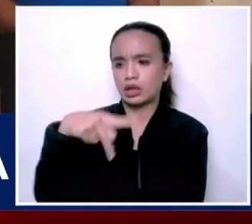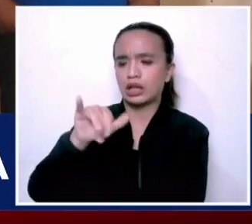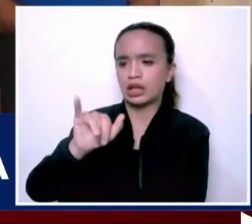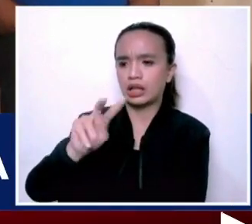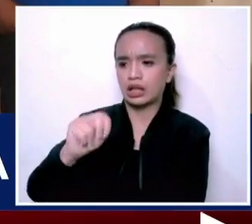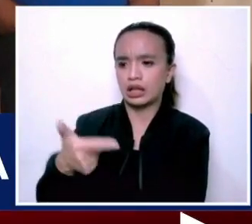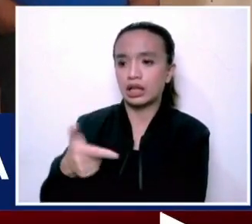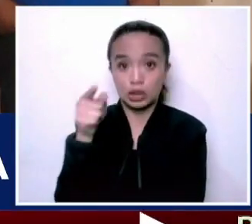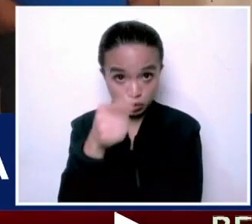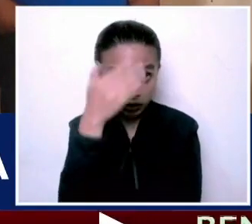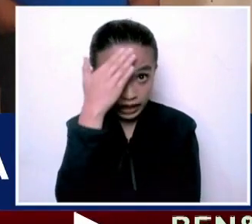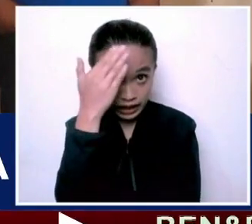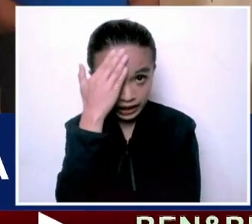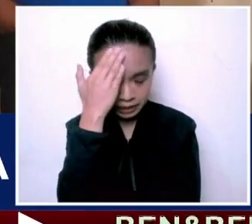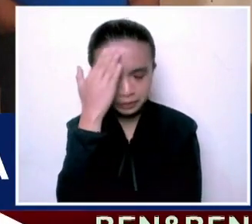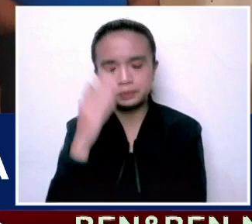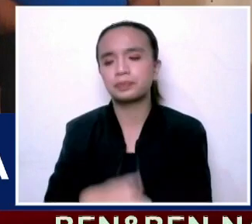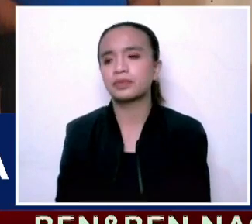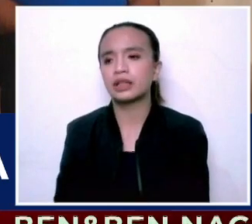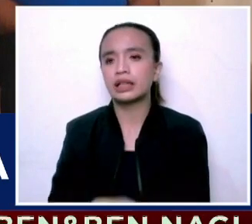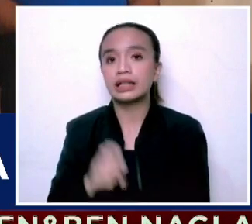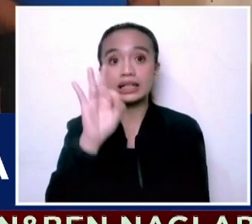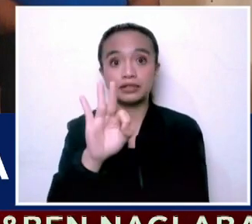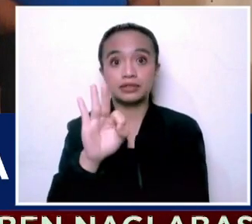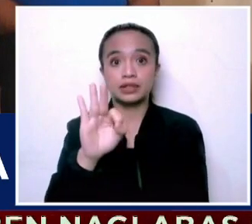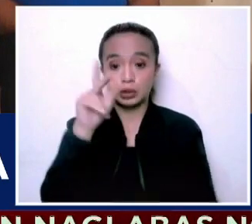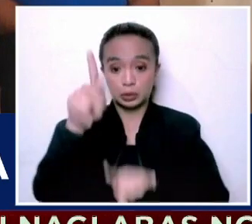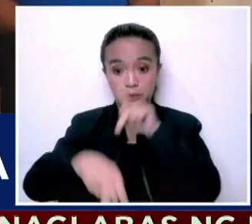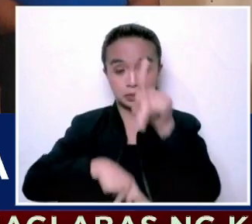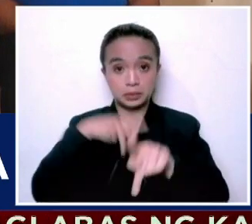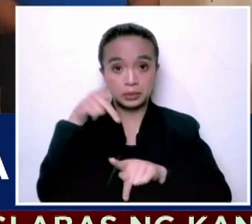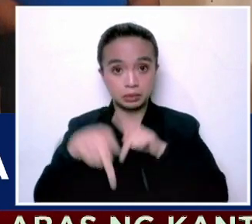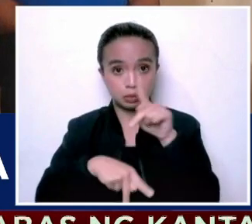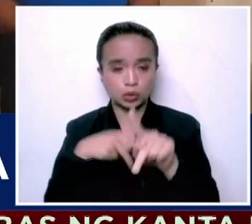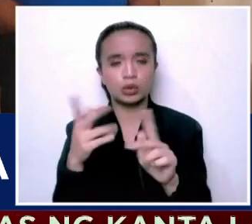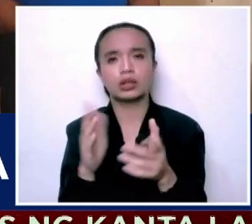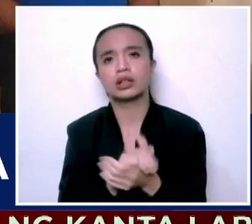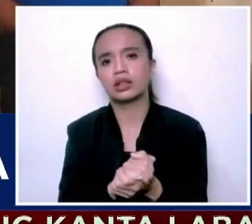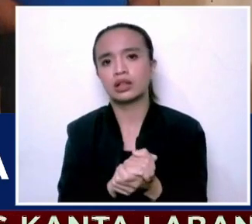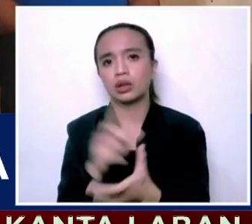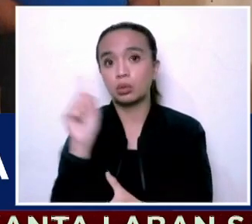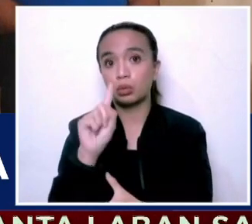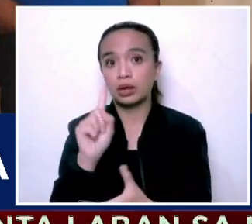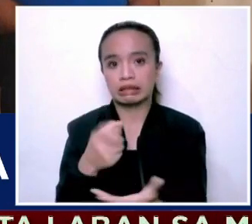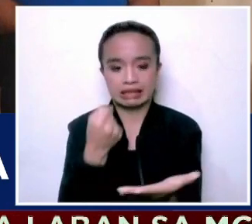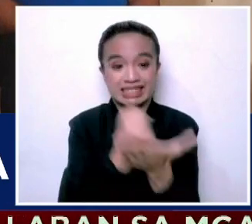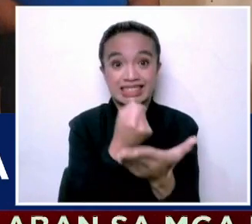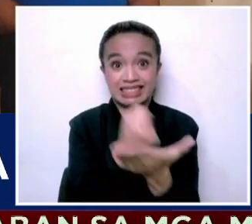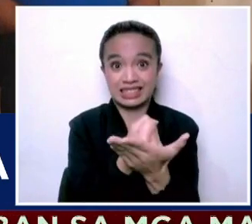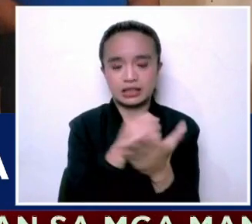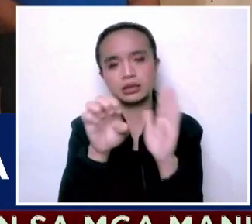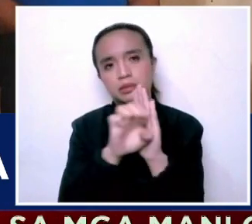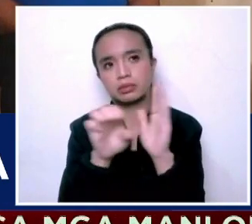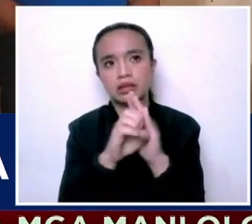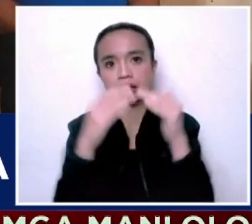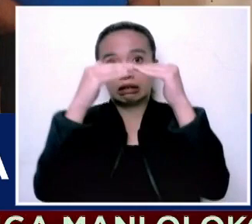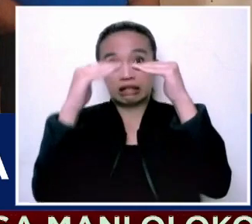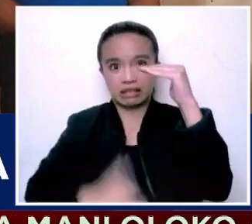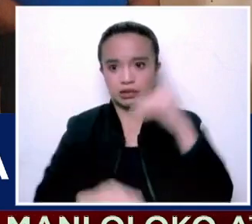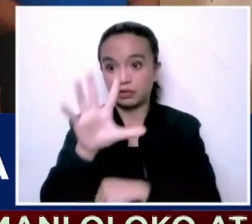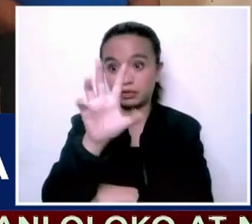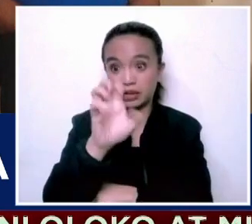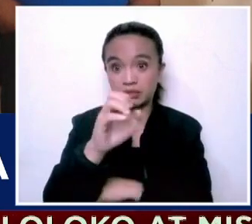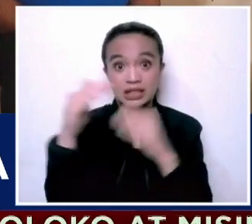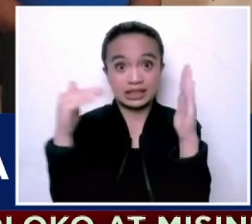ba na kung yung mga kababayan natin na ang income ay less than 500,000